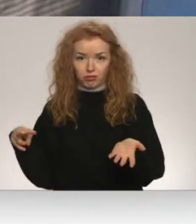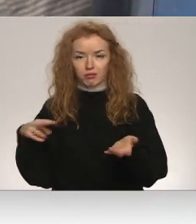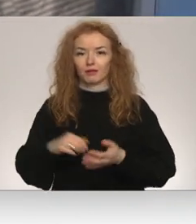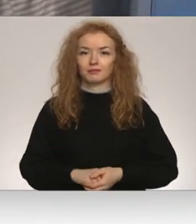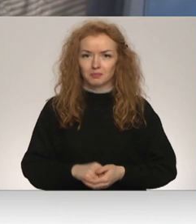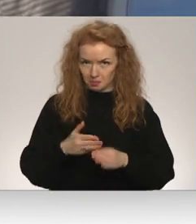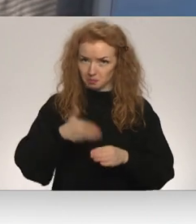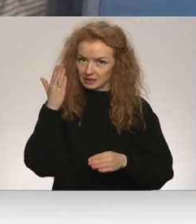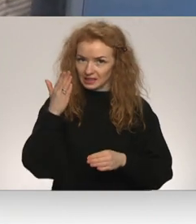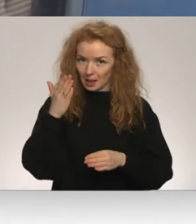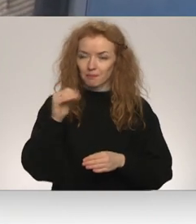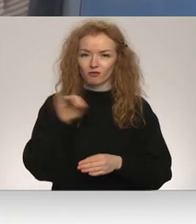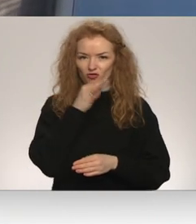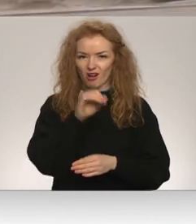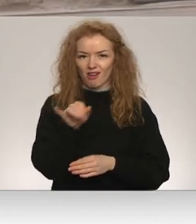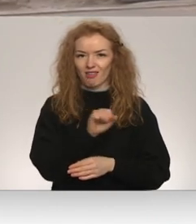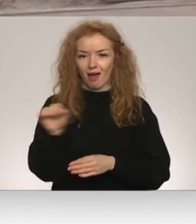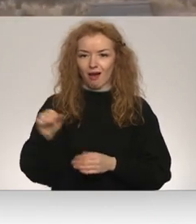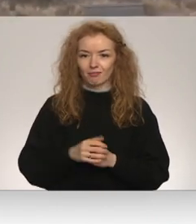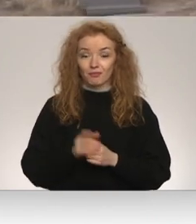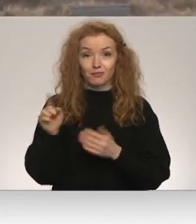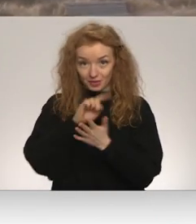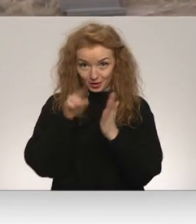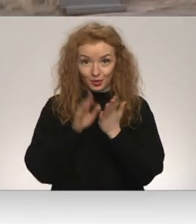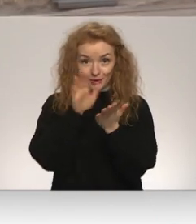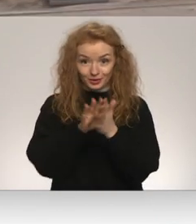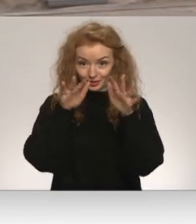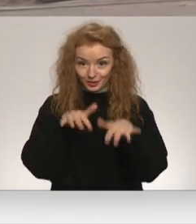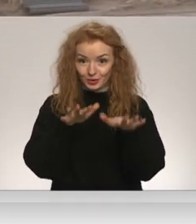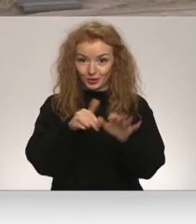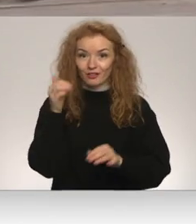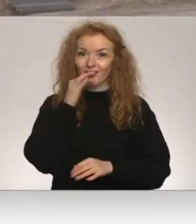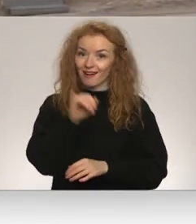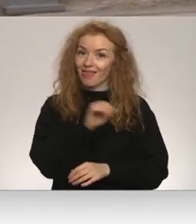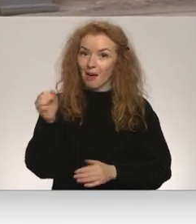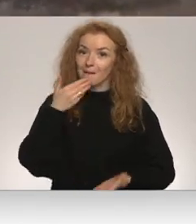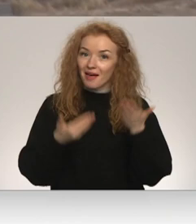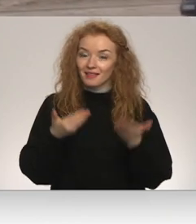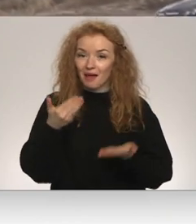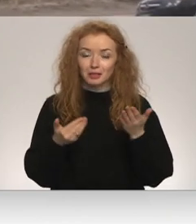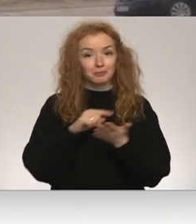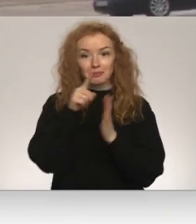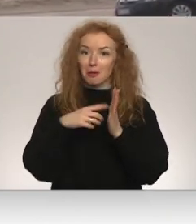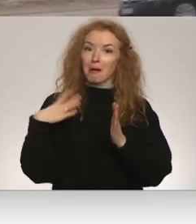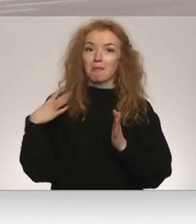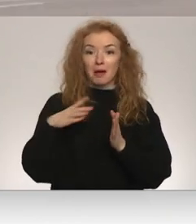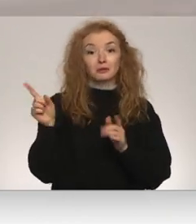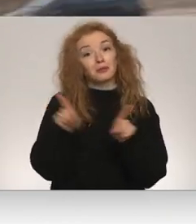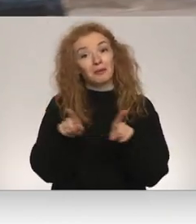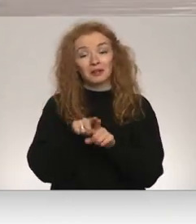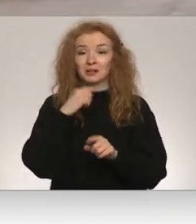Tad bīstam kļuva? Jā, tieši tā. Uz jūru ejat? Jā, mēģināsim. Kāpēc? Tāpatās